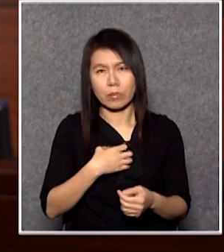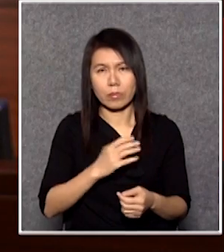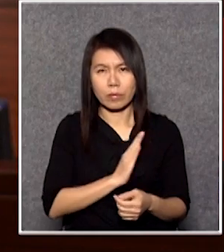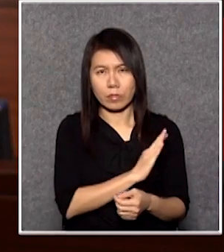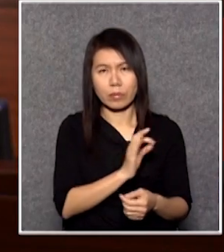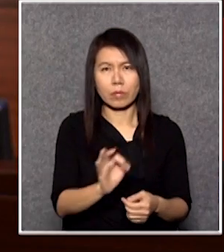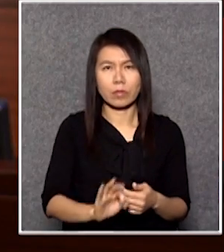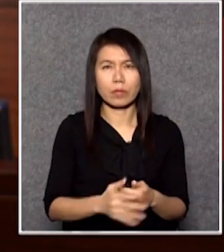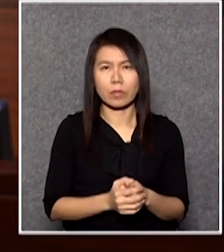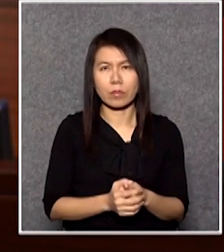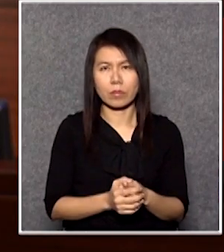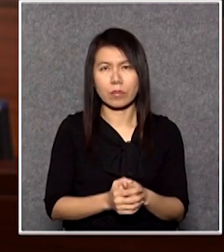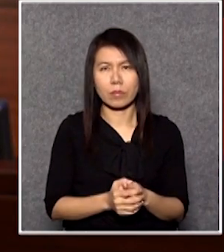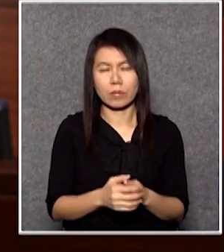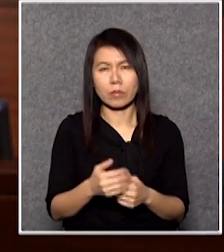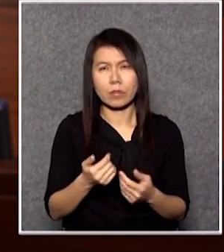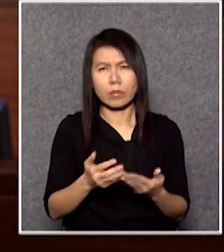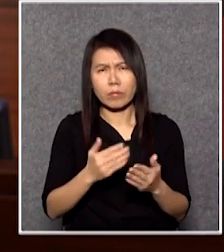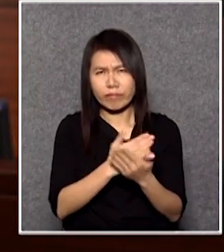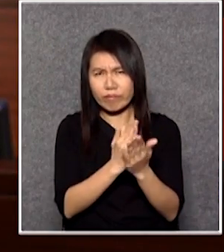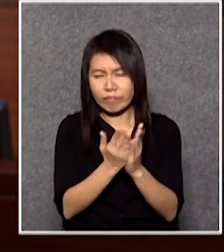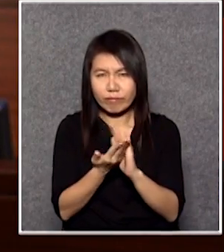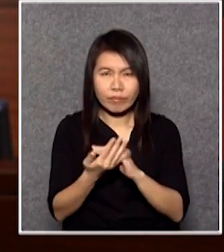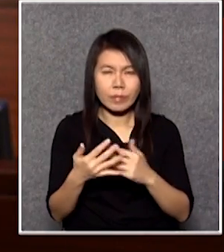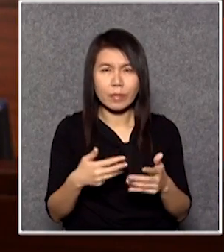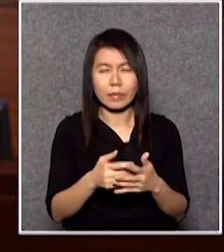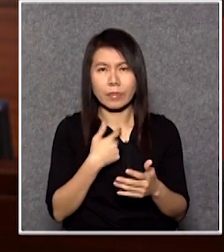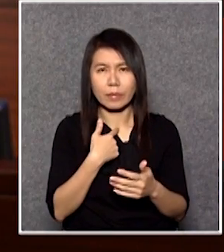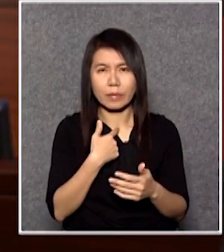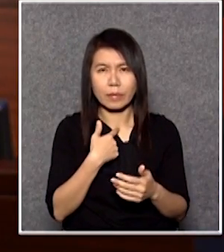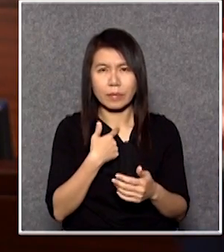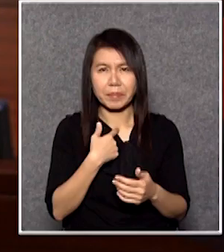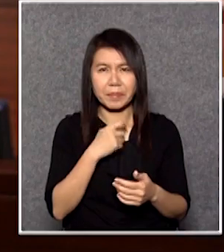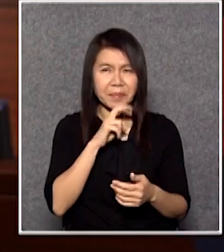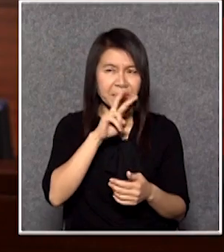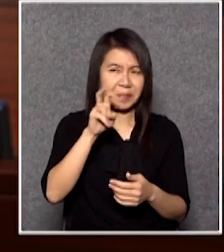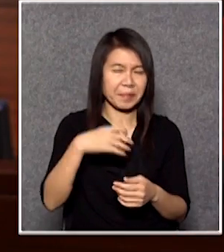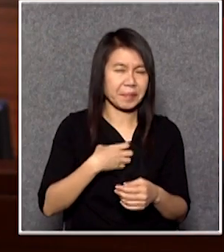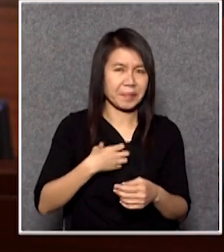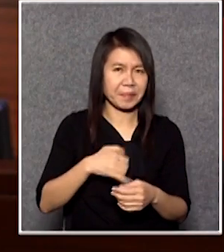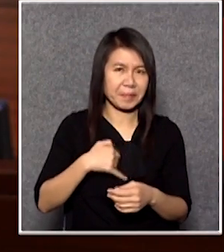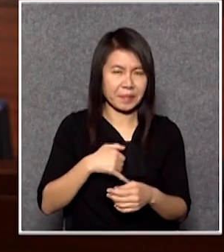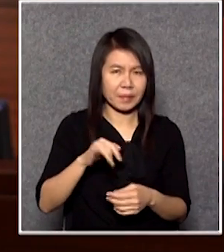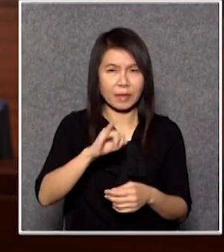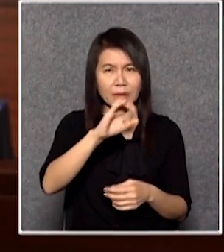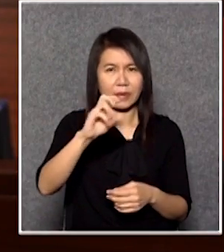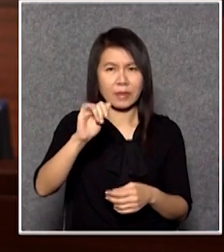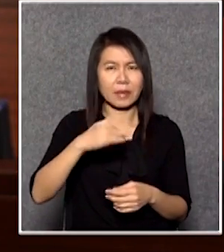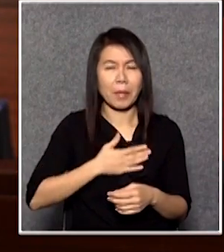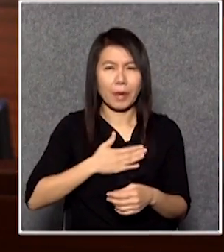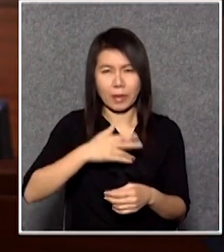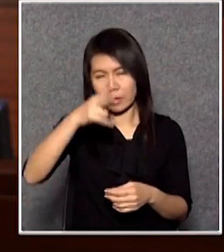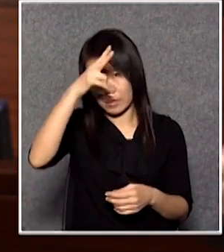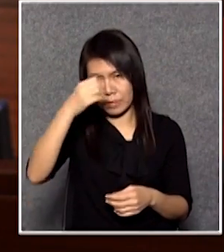嘛。如果你樣樣都是戴一個有色眼鏡，說哎呀，今次 ICAC 就怕得特首，所以不開快